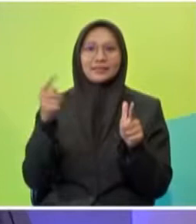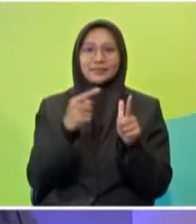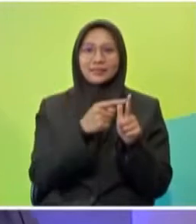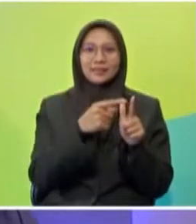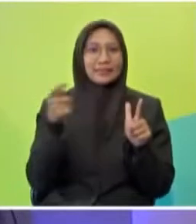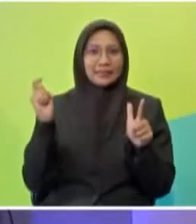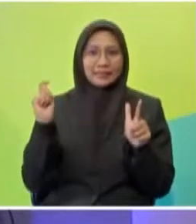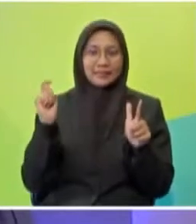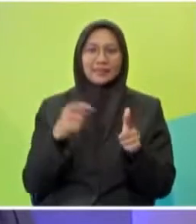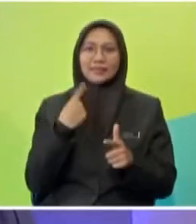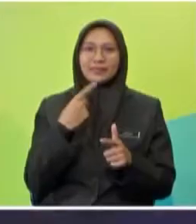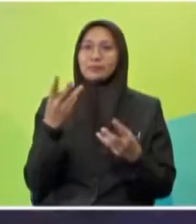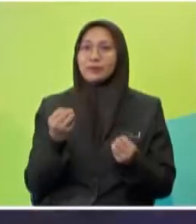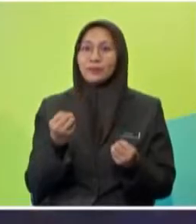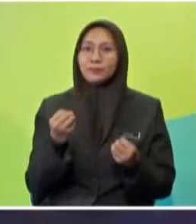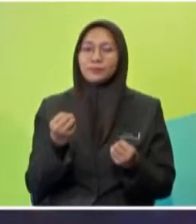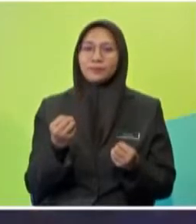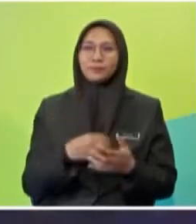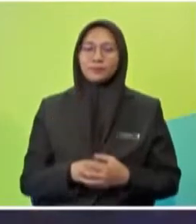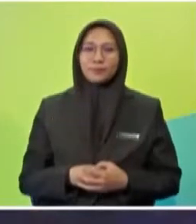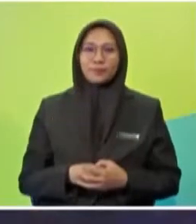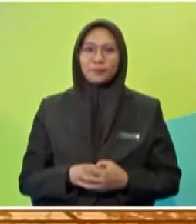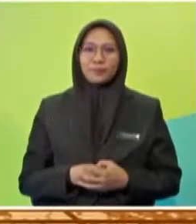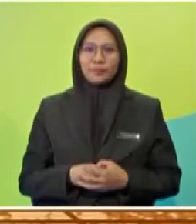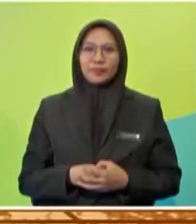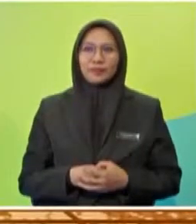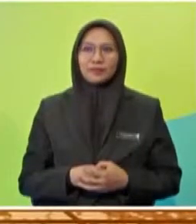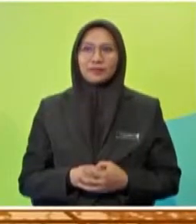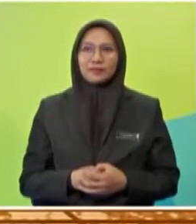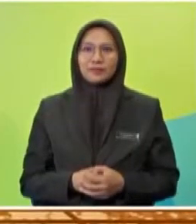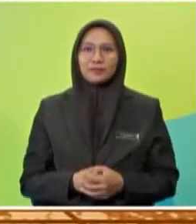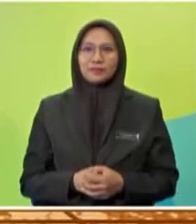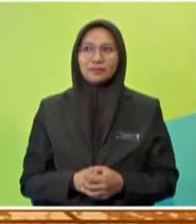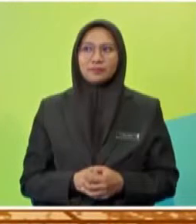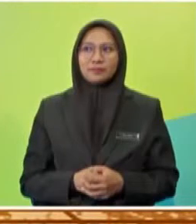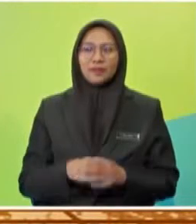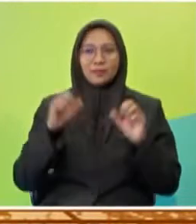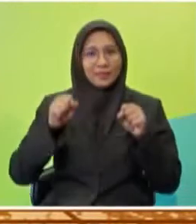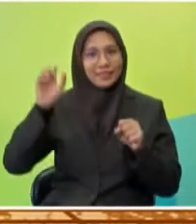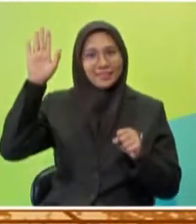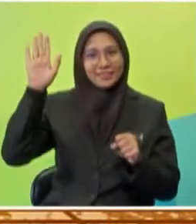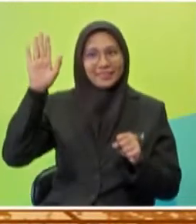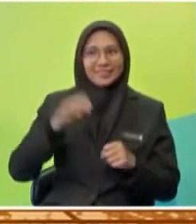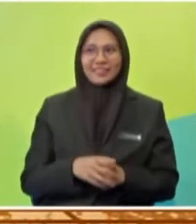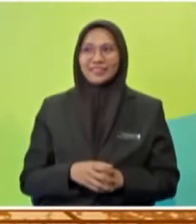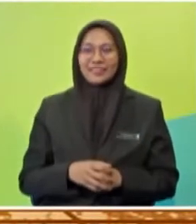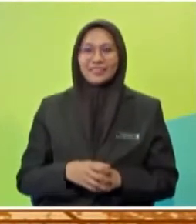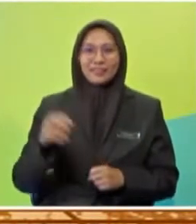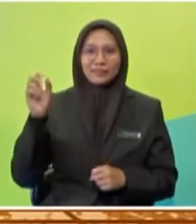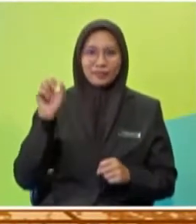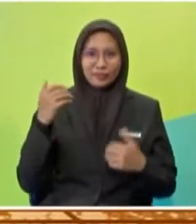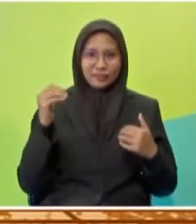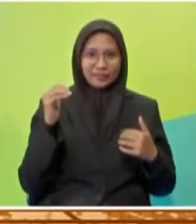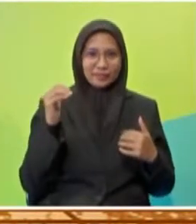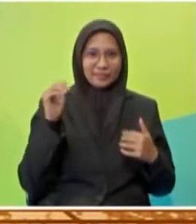agaknya enak subuh yang pertama ini akisi DKI Oke siap bos hilangkan saiki yo Kayak cuma